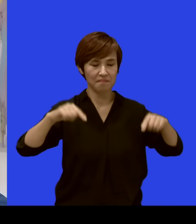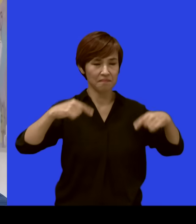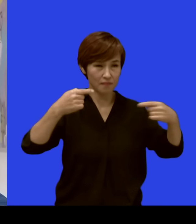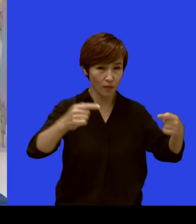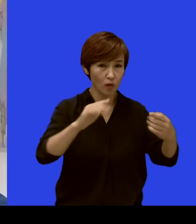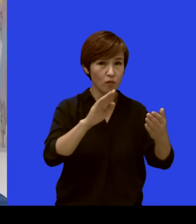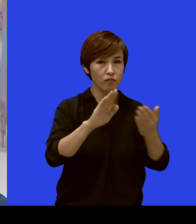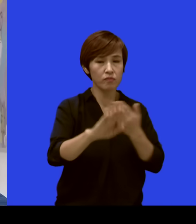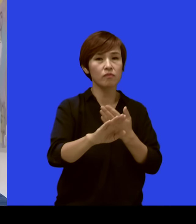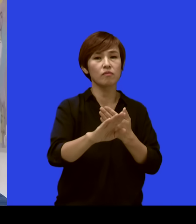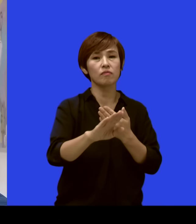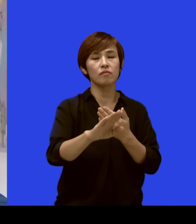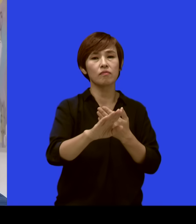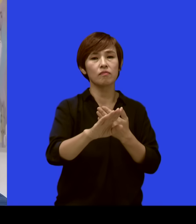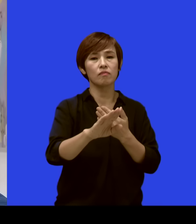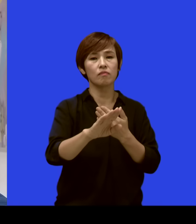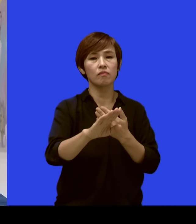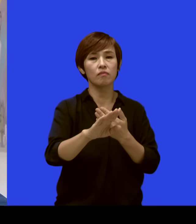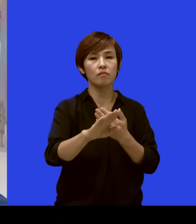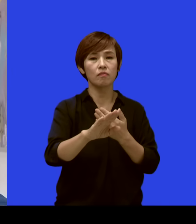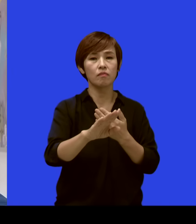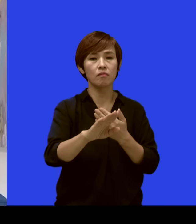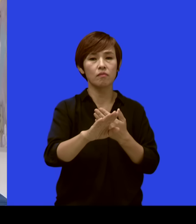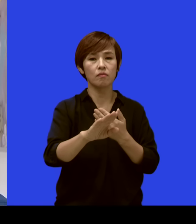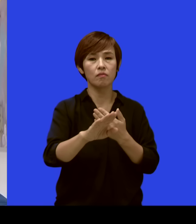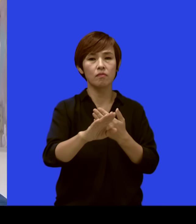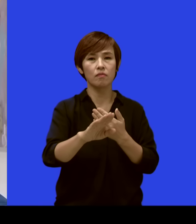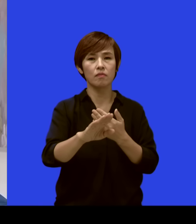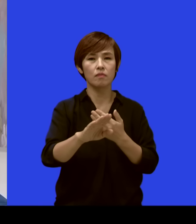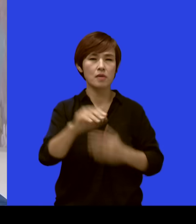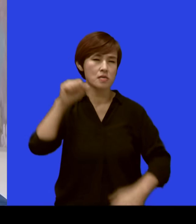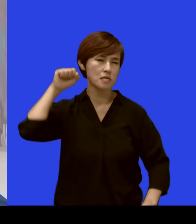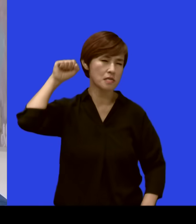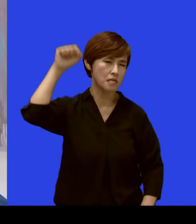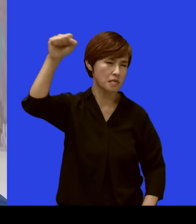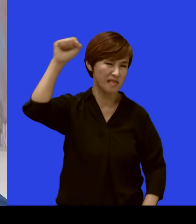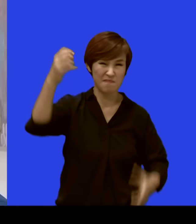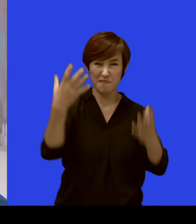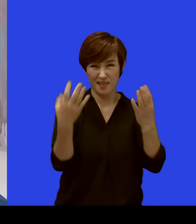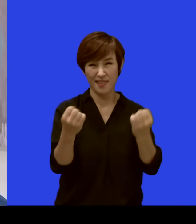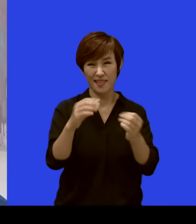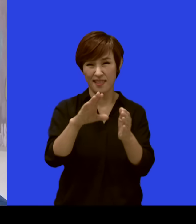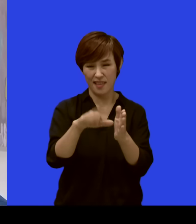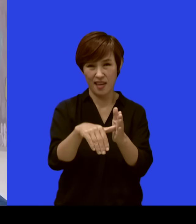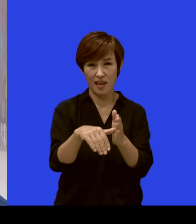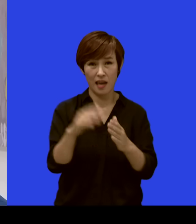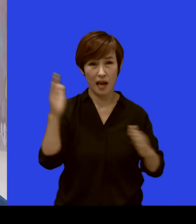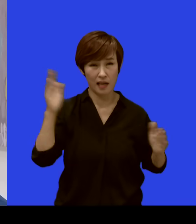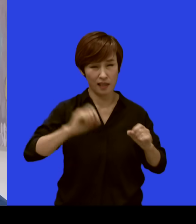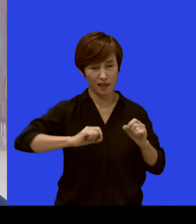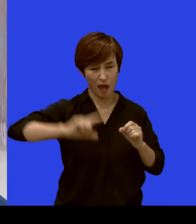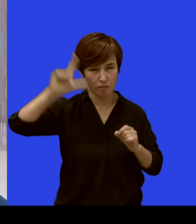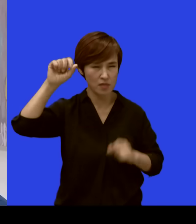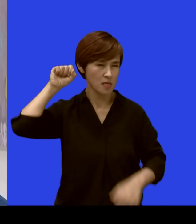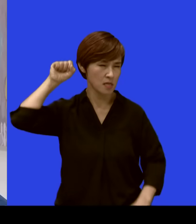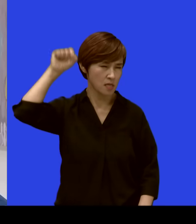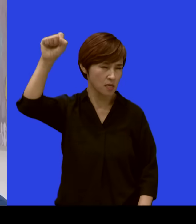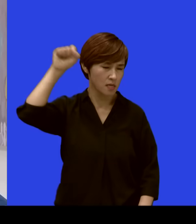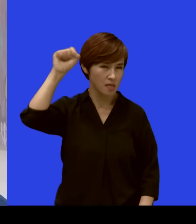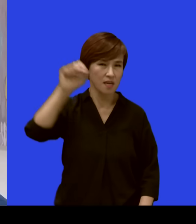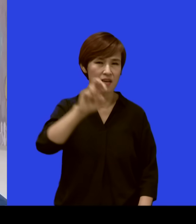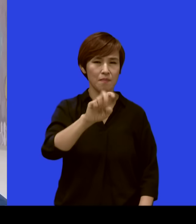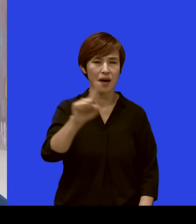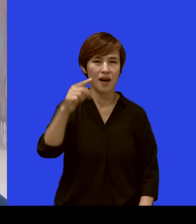제가 이제 88학번이었는데 그 당시 민주화 운동이 학교에 이제 매우 심했고 학생들은 대부분 이제 마르크스주의를